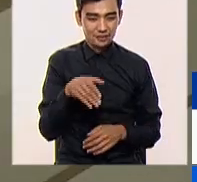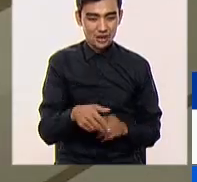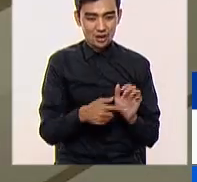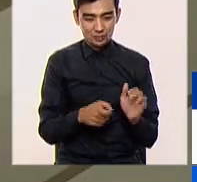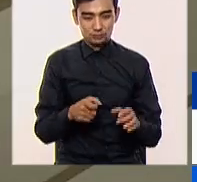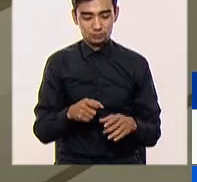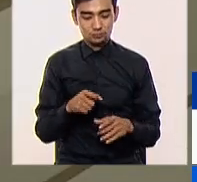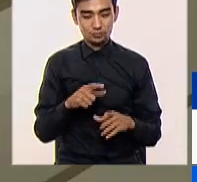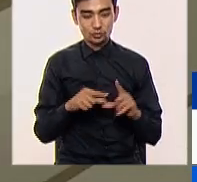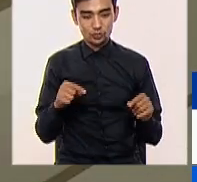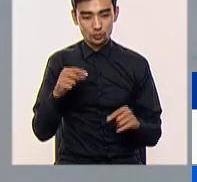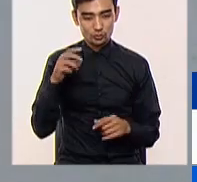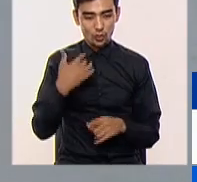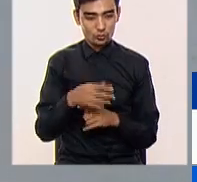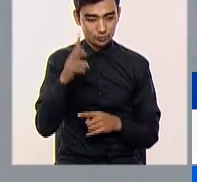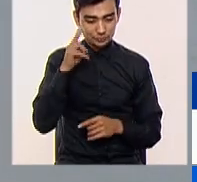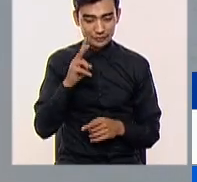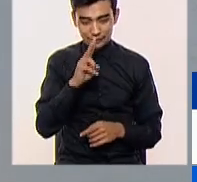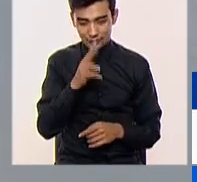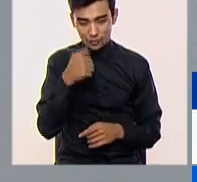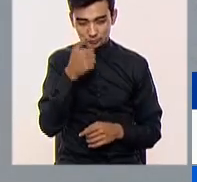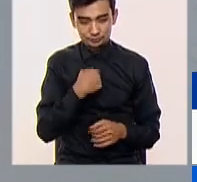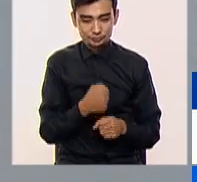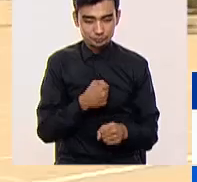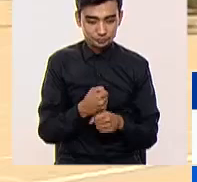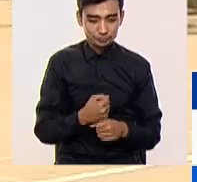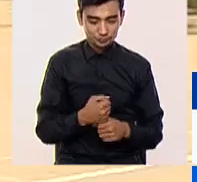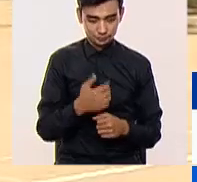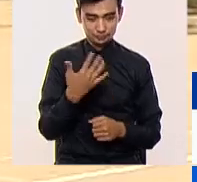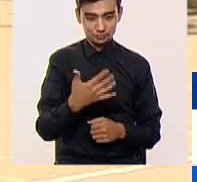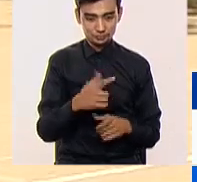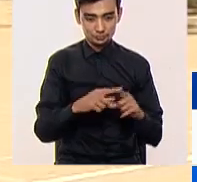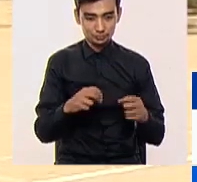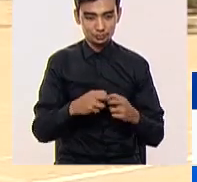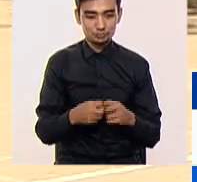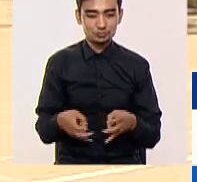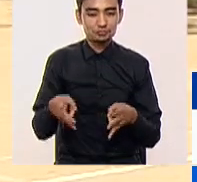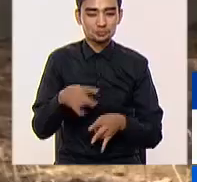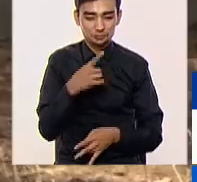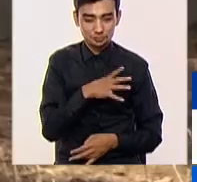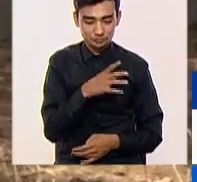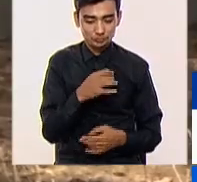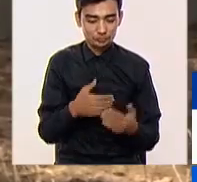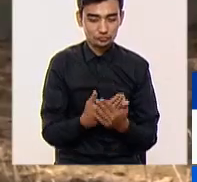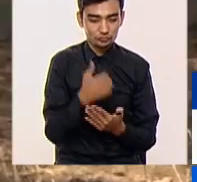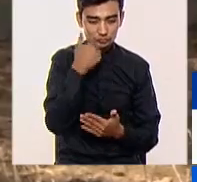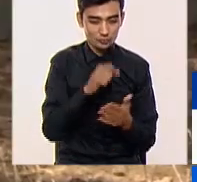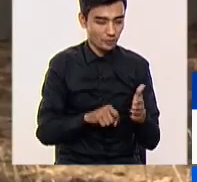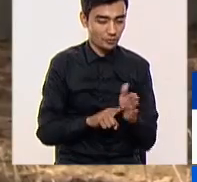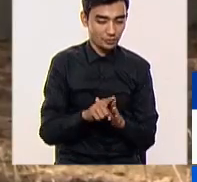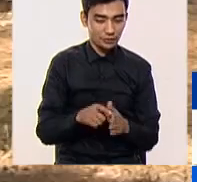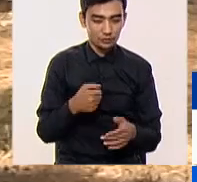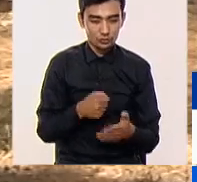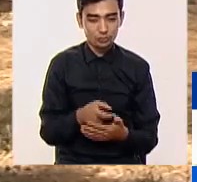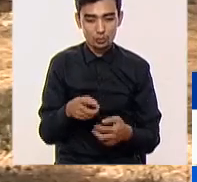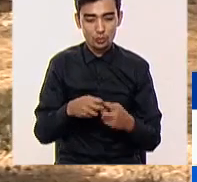дәретханасы далада орналасса, соңғы 2 жылда ауқымды жұмыс жүргізіп, тек 50 мектептің мәселесі қалды деген. Әрі жаңа оқу жылы басталғанға дейін ол